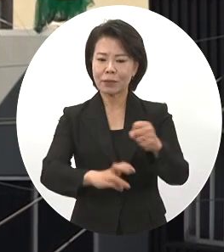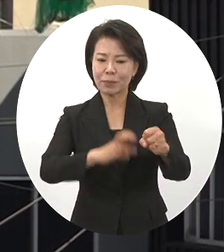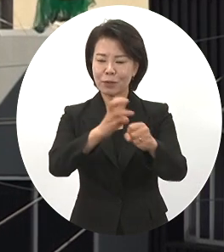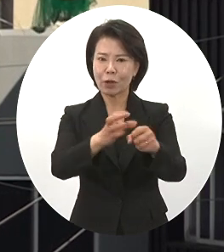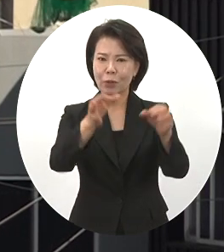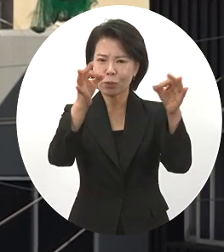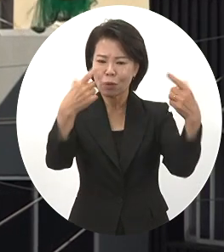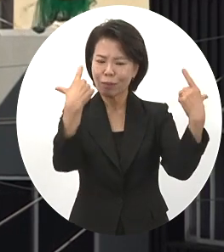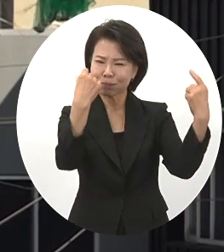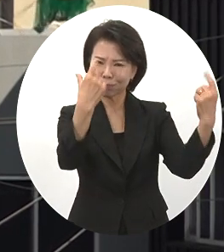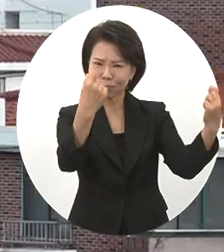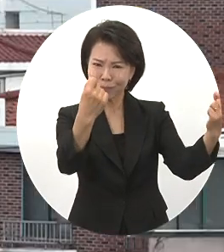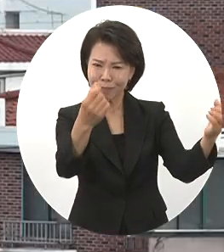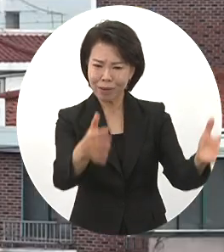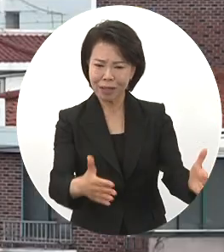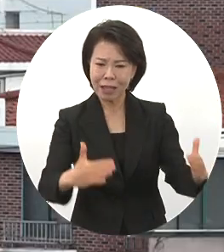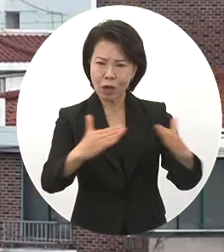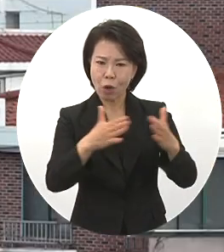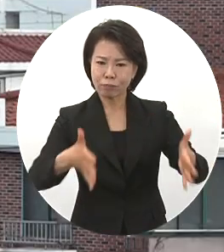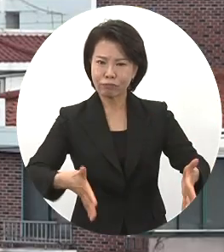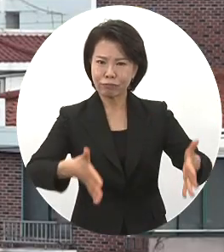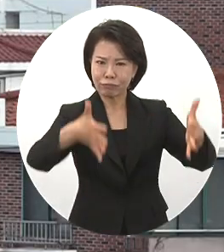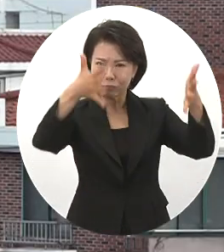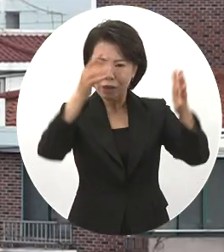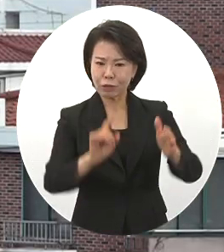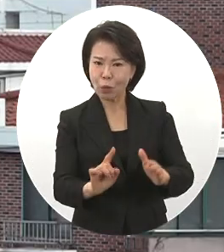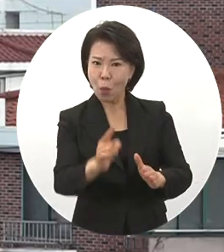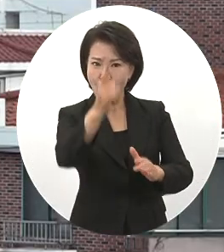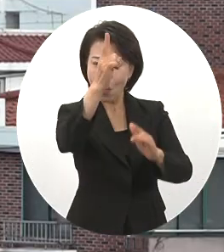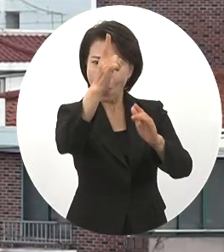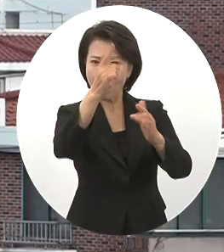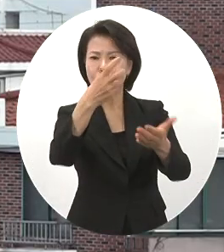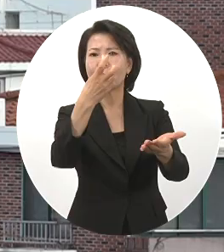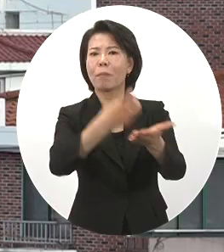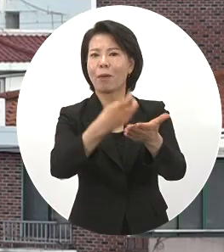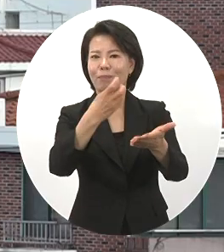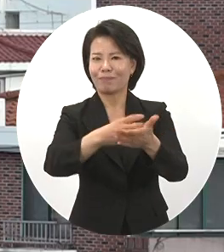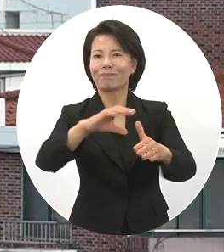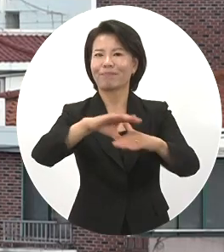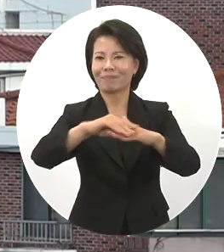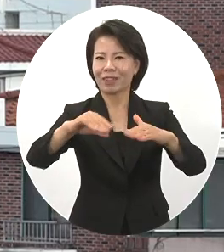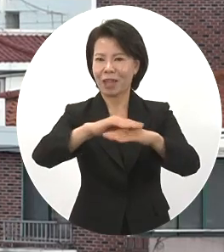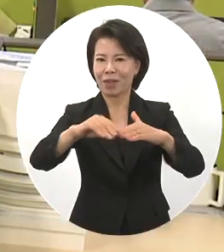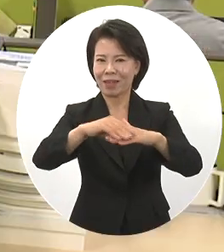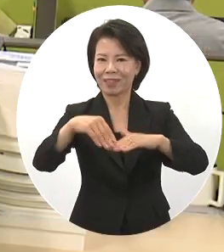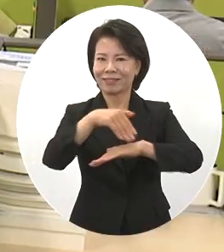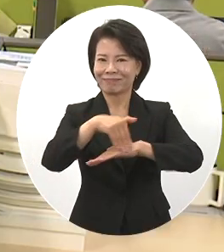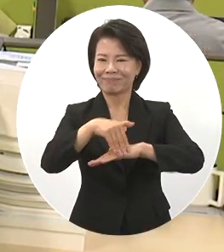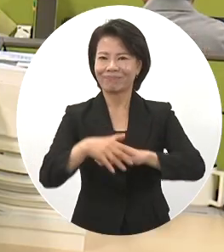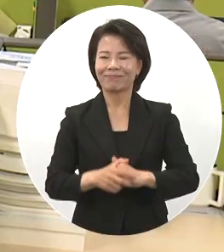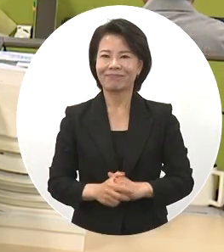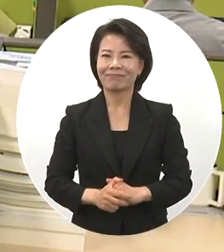제주특별자치도가 30년간 유지해온 고도지구 규제를 대폭 완화하는 방안을 추진합니다.